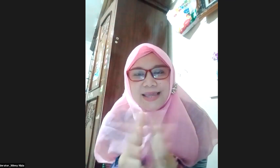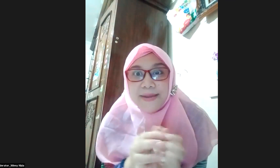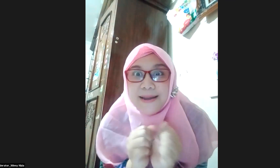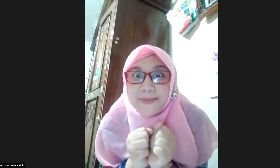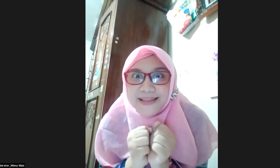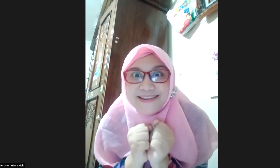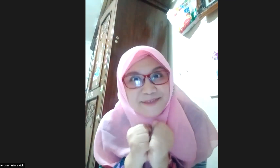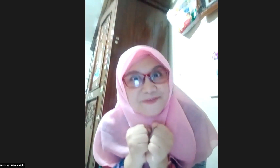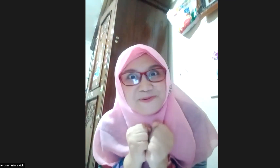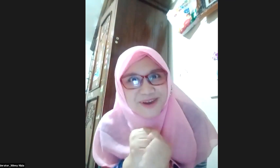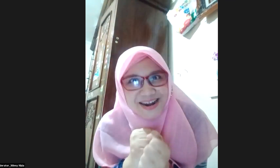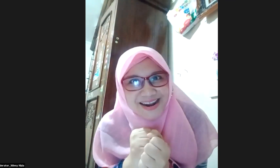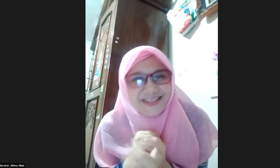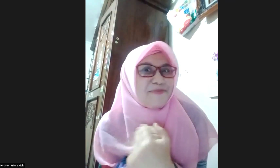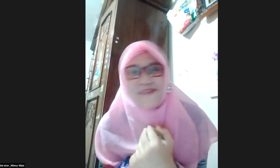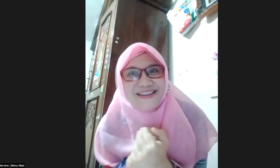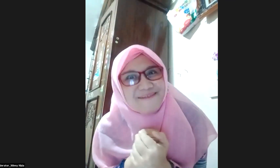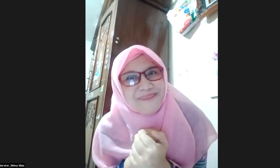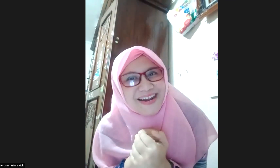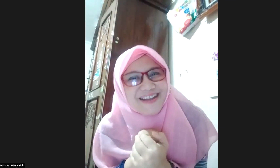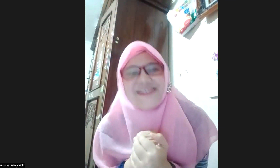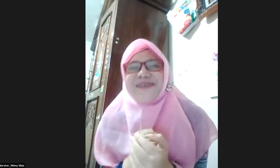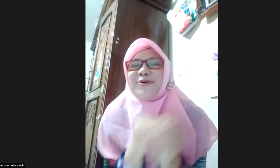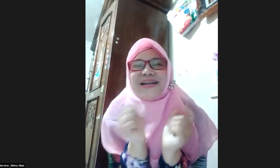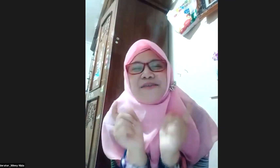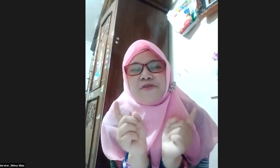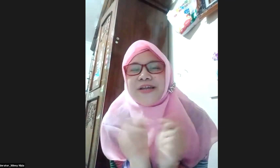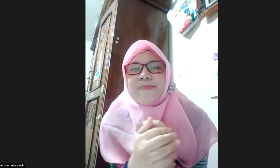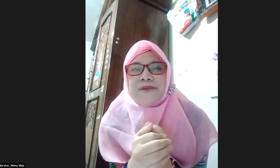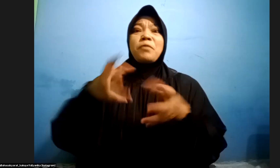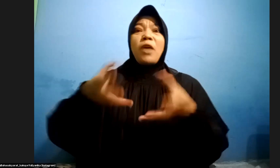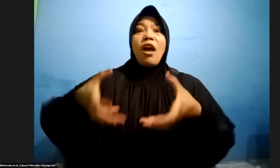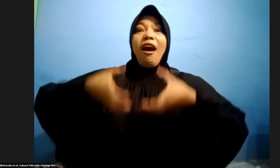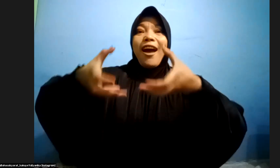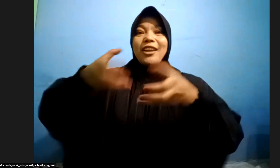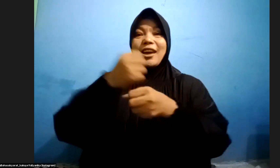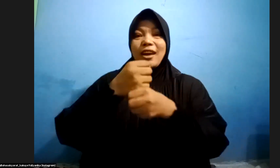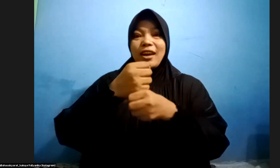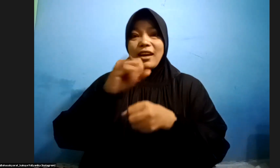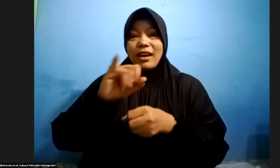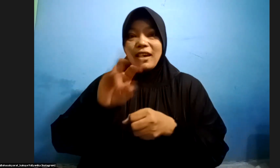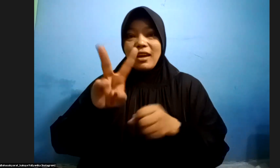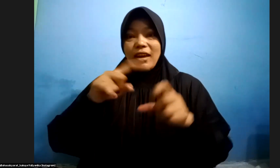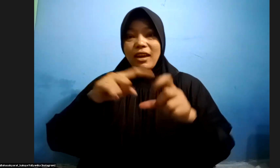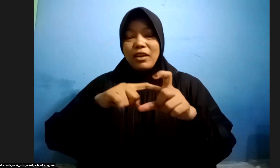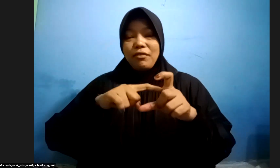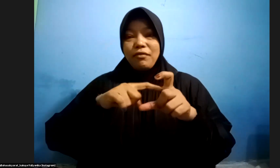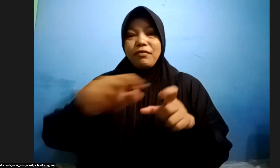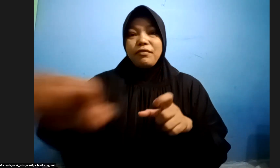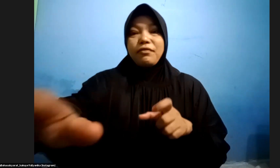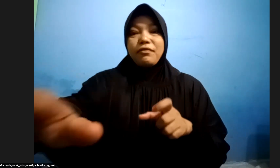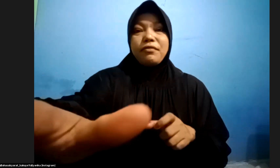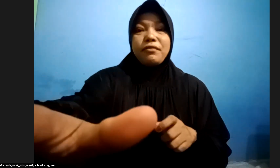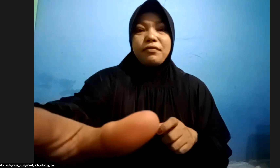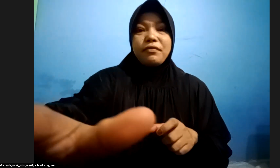dipilih mendapatkan giveaway. Giveaway-nya apa ya? Wah, ini giveaway-nya bermanfaat banget. Pulsa 100.000 buat 5